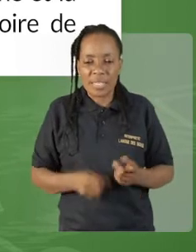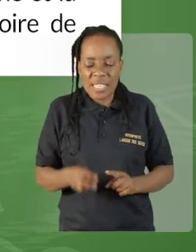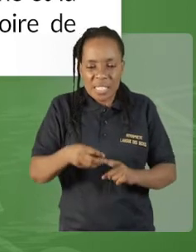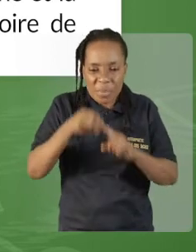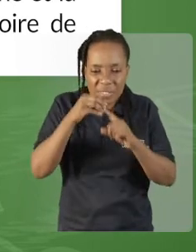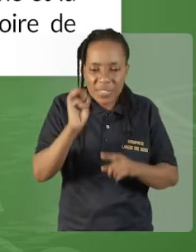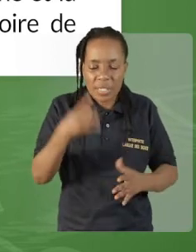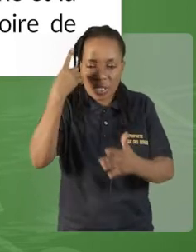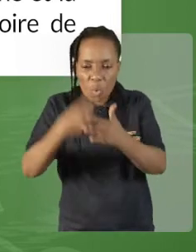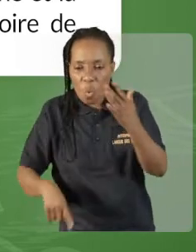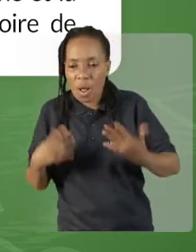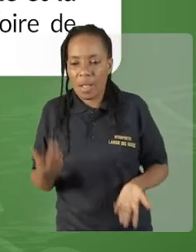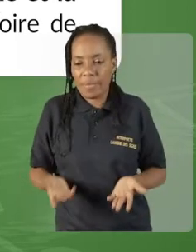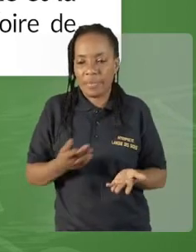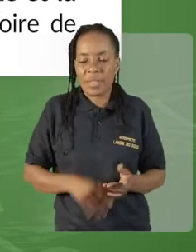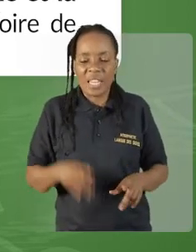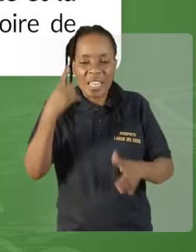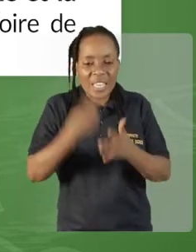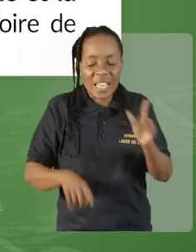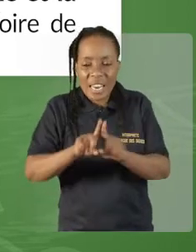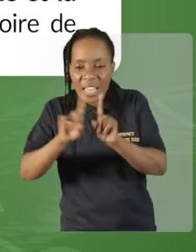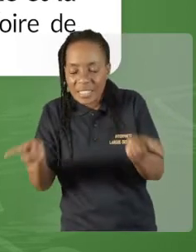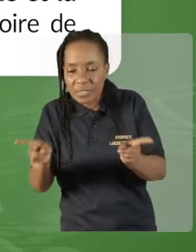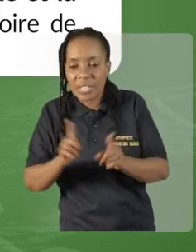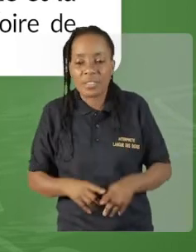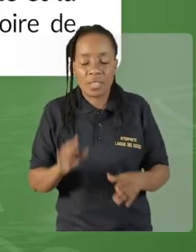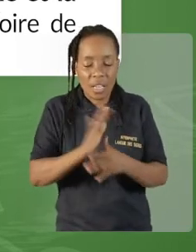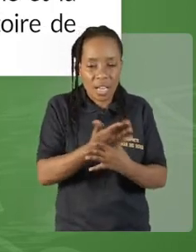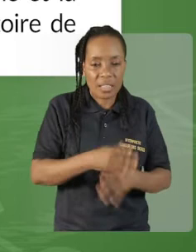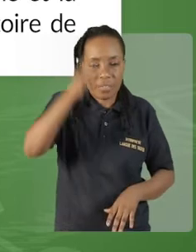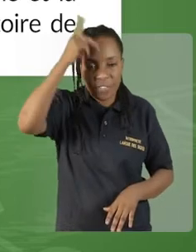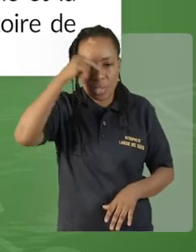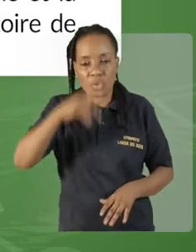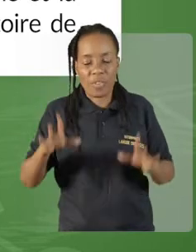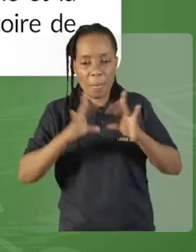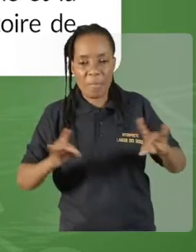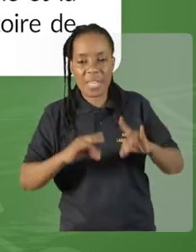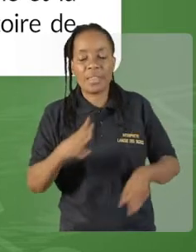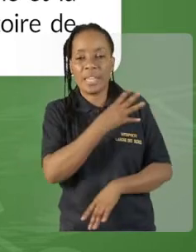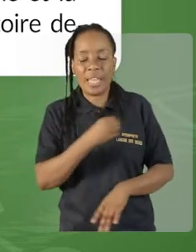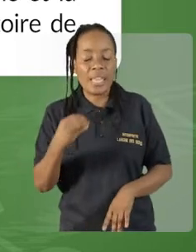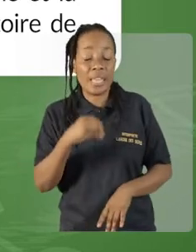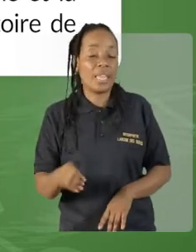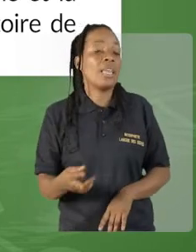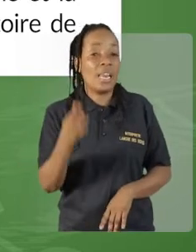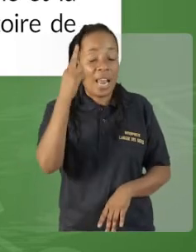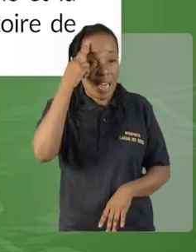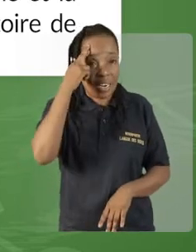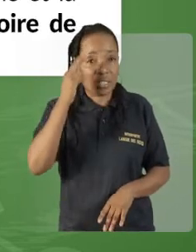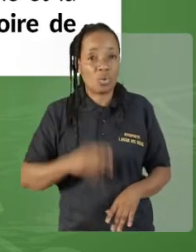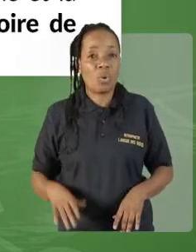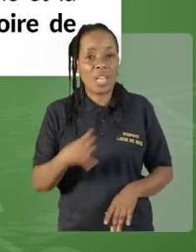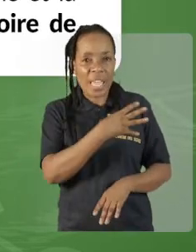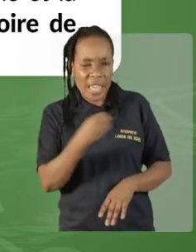entre la philosophie, le mythe et la raison, et d'apprécier enfin la valeur de